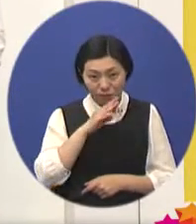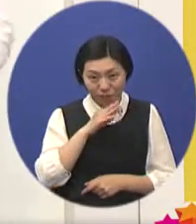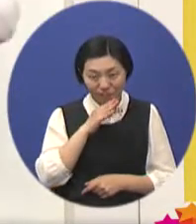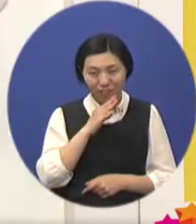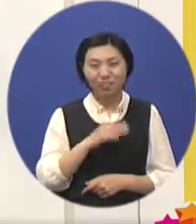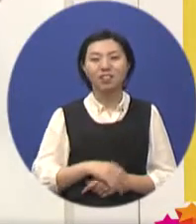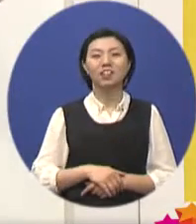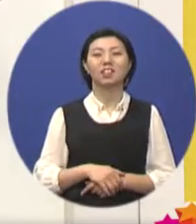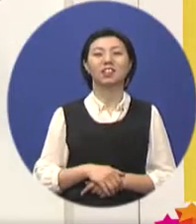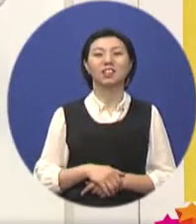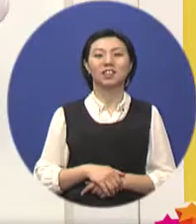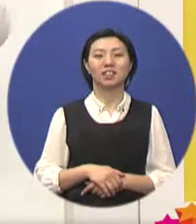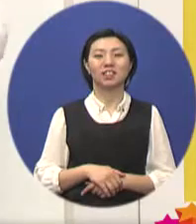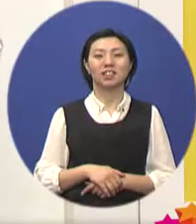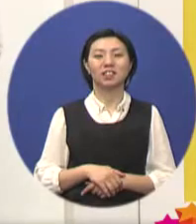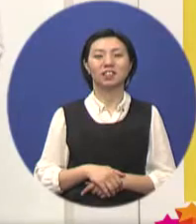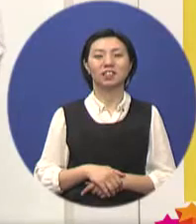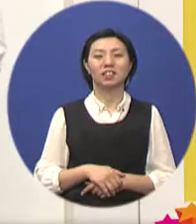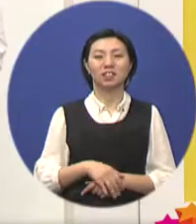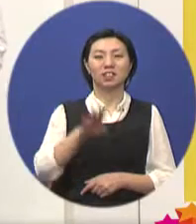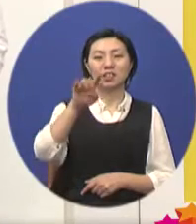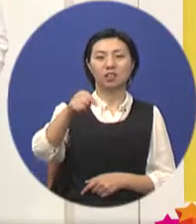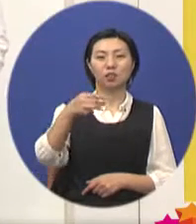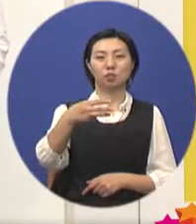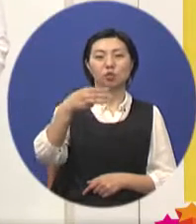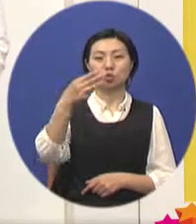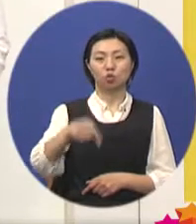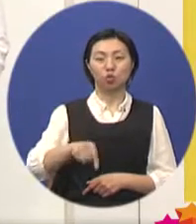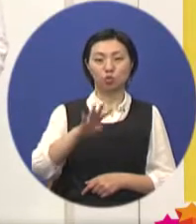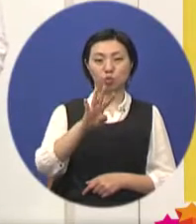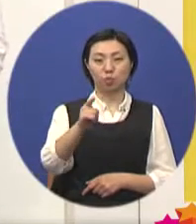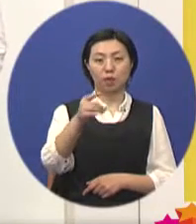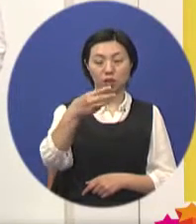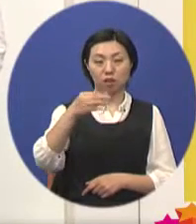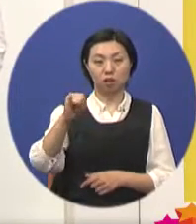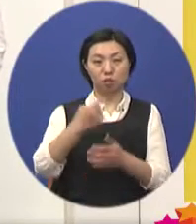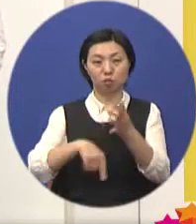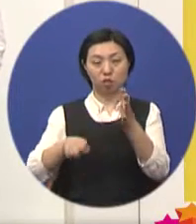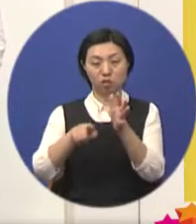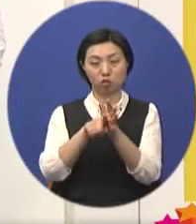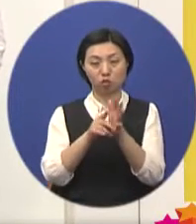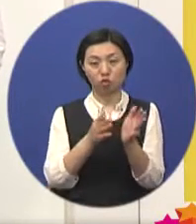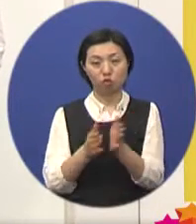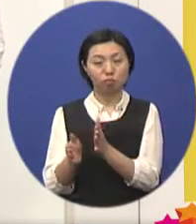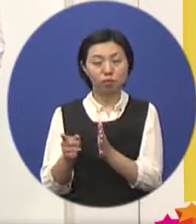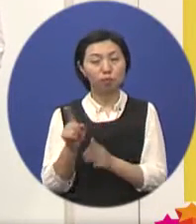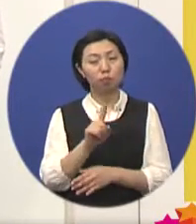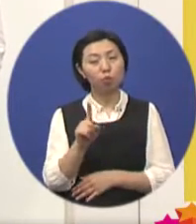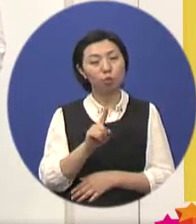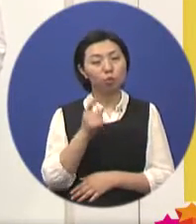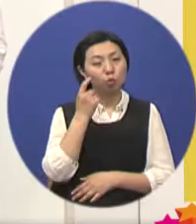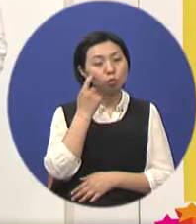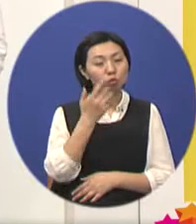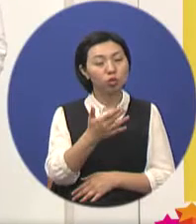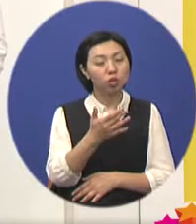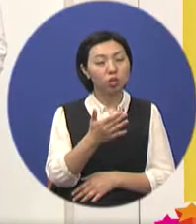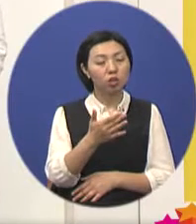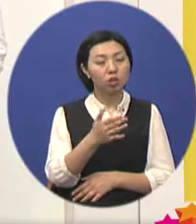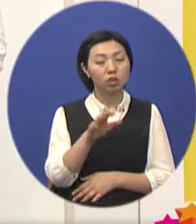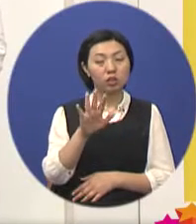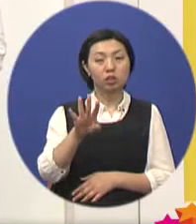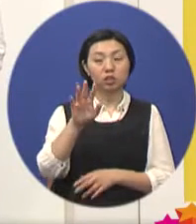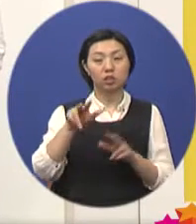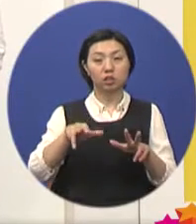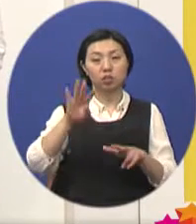네. 올해는 이제 블루베리를 위해서 뭐 준비가 돼 있죠? 비닐하우스에? 예? 블루베리가 어느 정도 커 있어요,